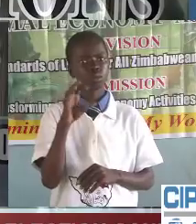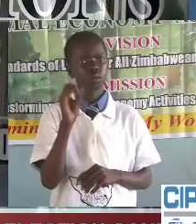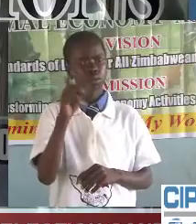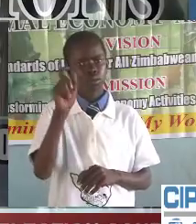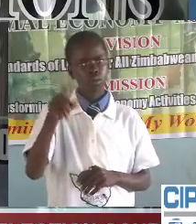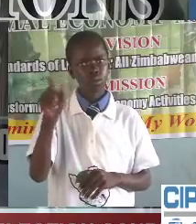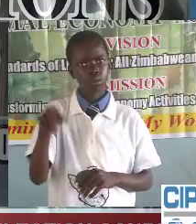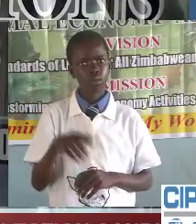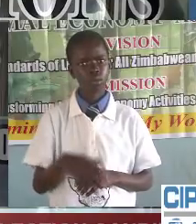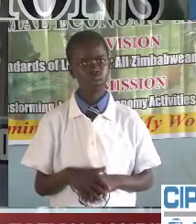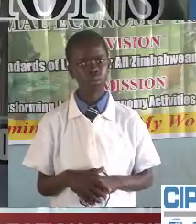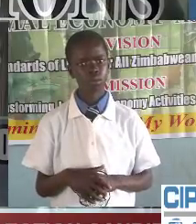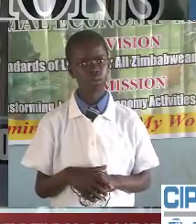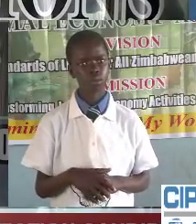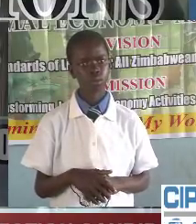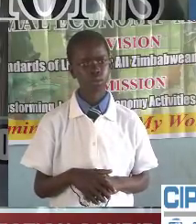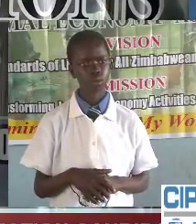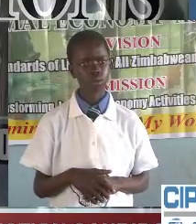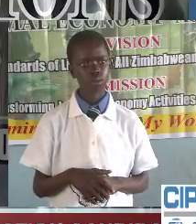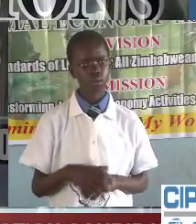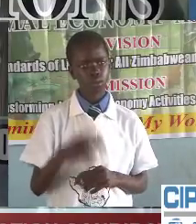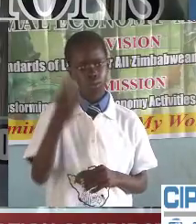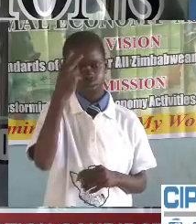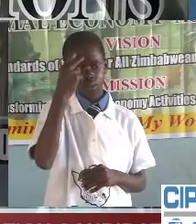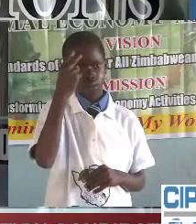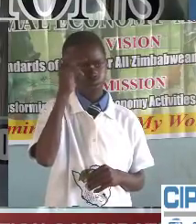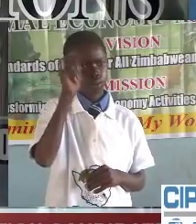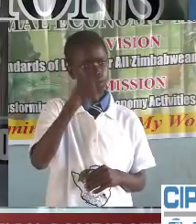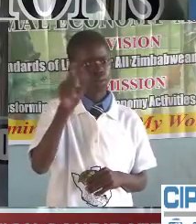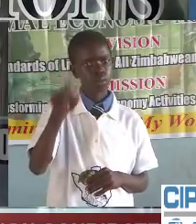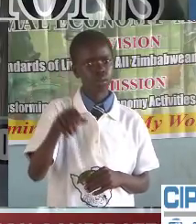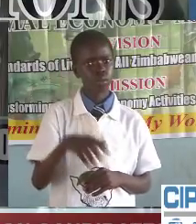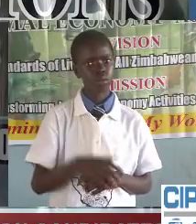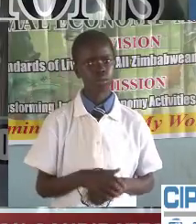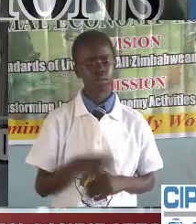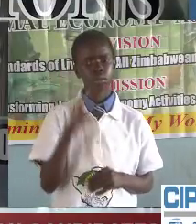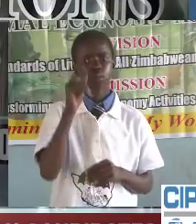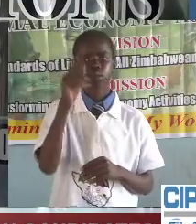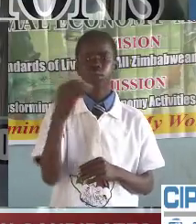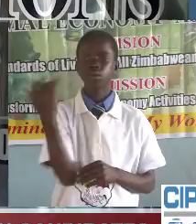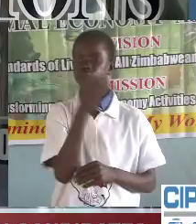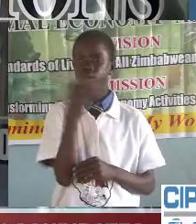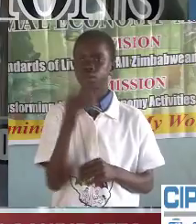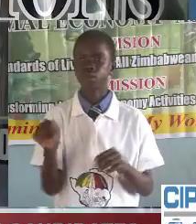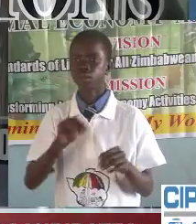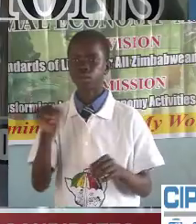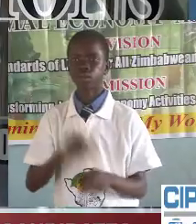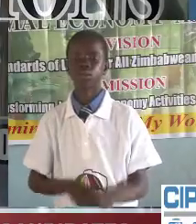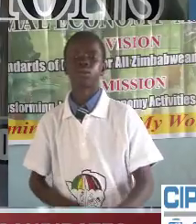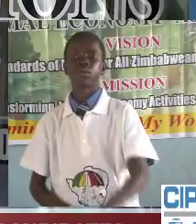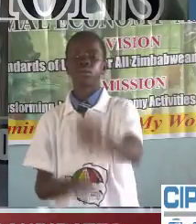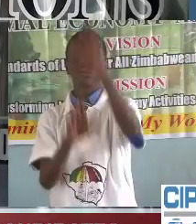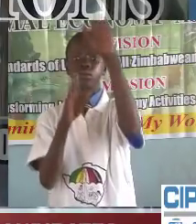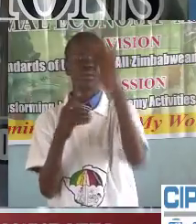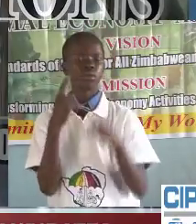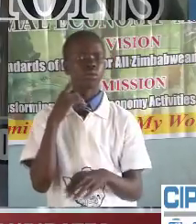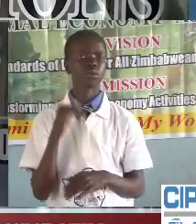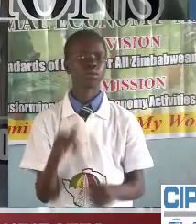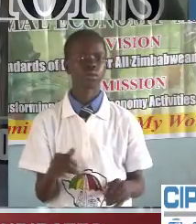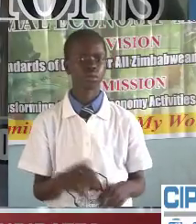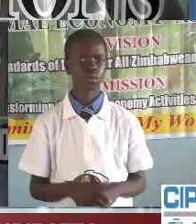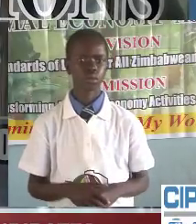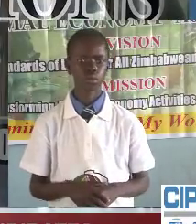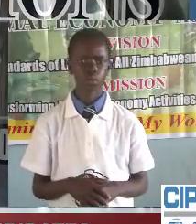vamwe vemapurisa edu vanosimbomira paya musumudzigo unoitwa dust paya hazvichabviri. Saka tachida